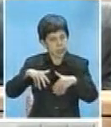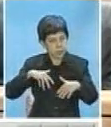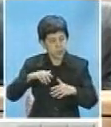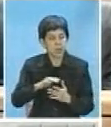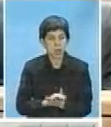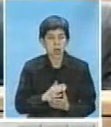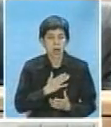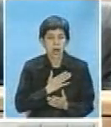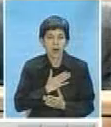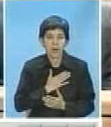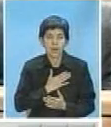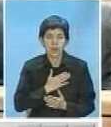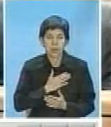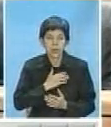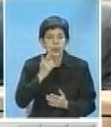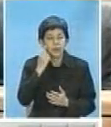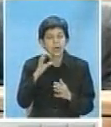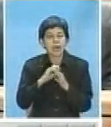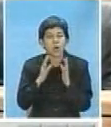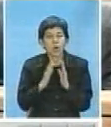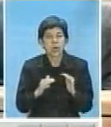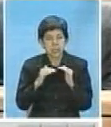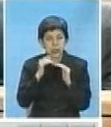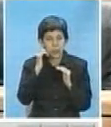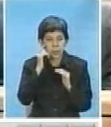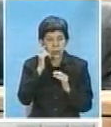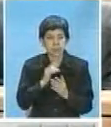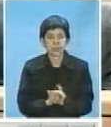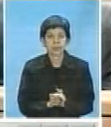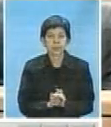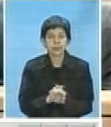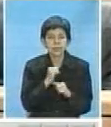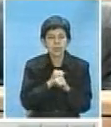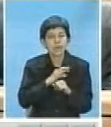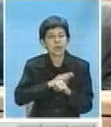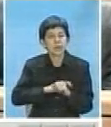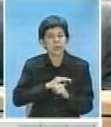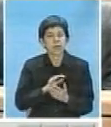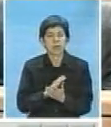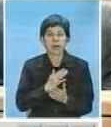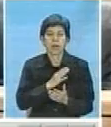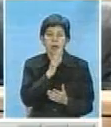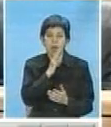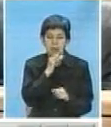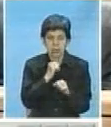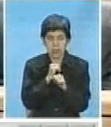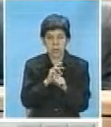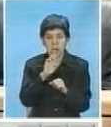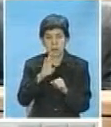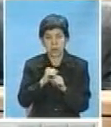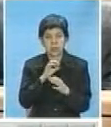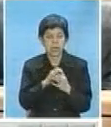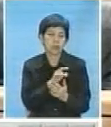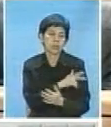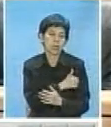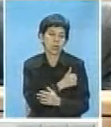ราค่อนข้างจะเข้าใจคำว่าสิทธิมากเกินไปหรือเปล่าผมไม่ทราบแต่เมื่อระบบสาธารณสุข